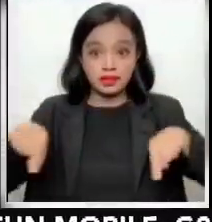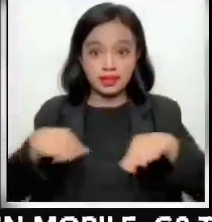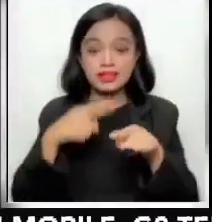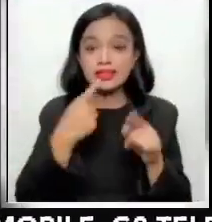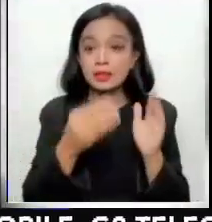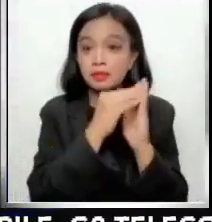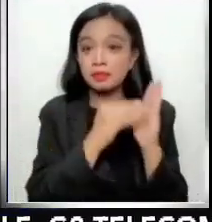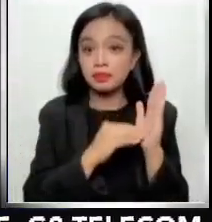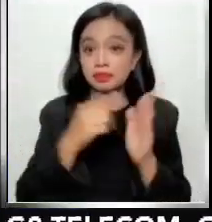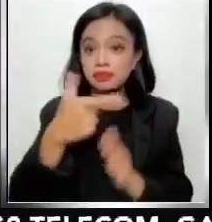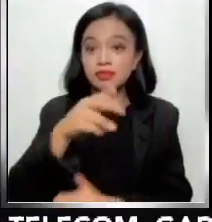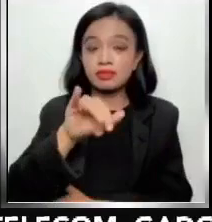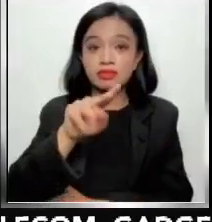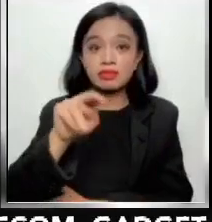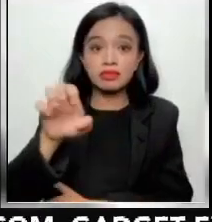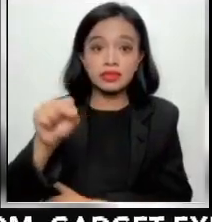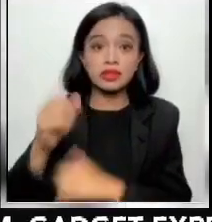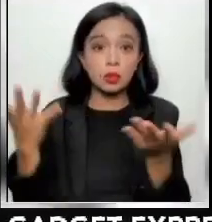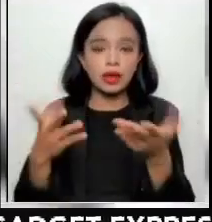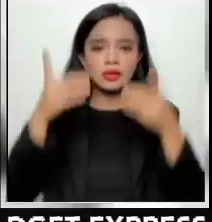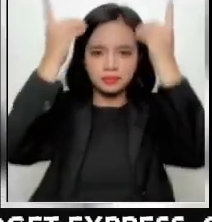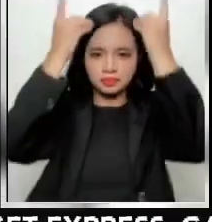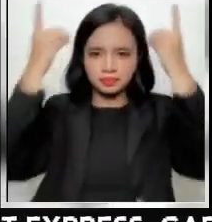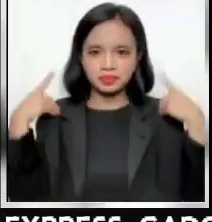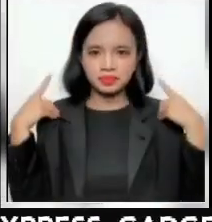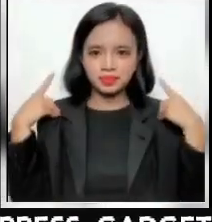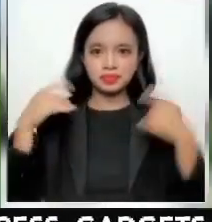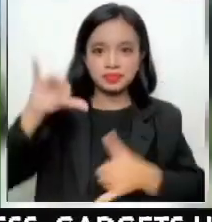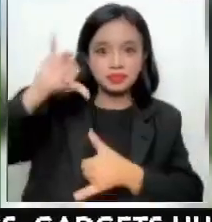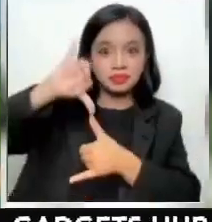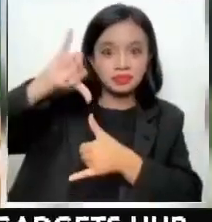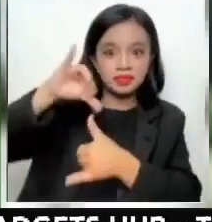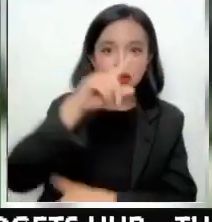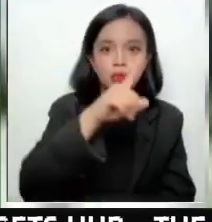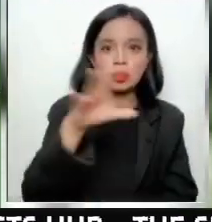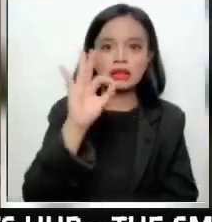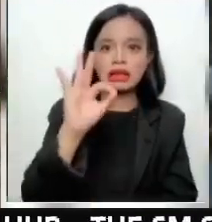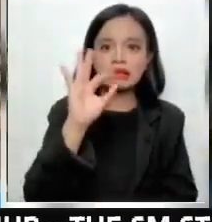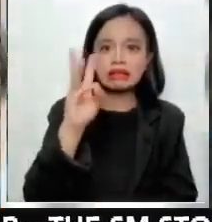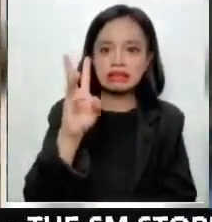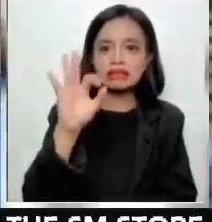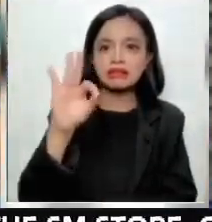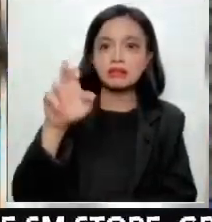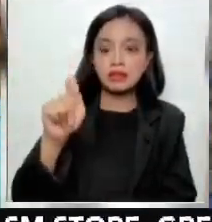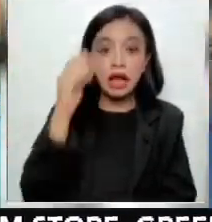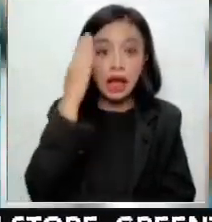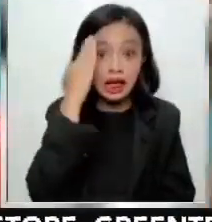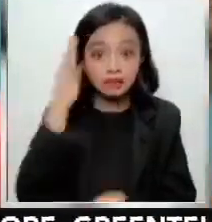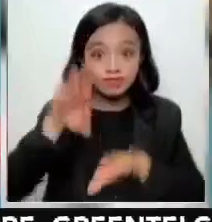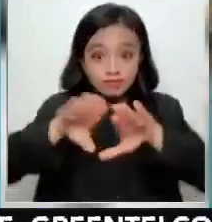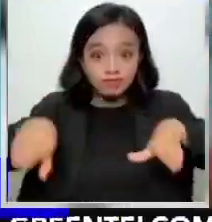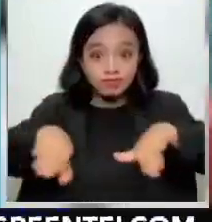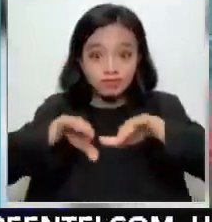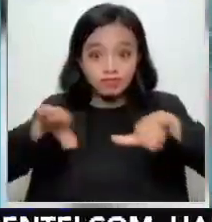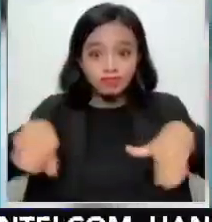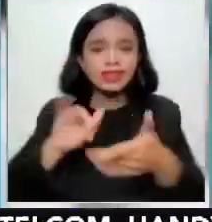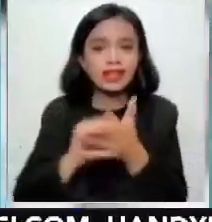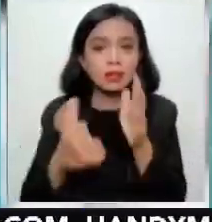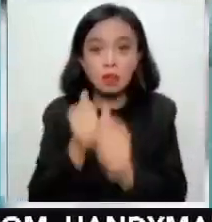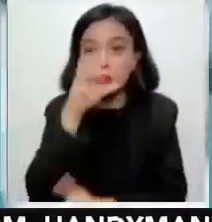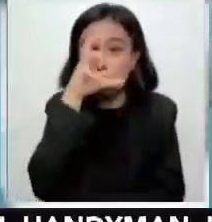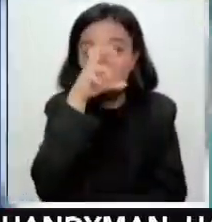na matatagpuan sa Dubai. Ang lalim nito ay more than 196 feet. Alam niyo ba na swimming ang isa sa pinakamatandang sport sa Olympics? Ang